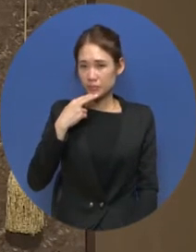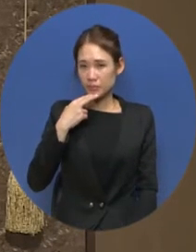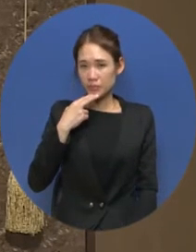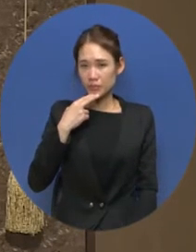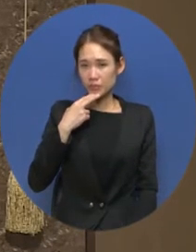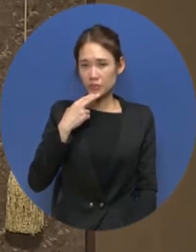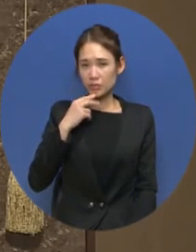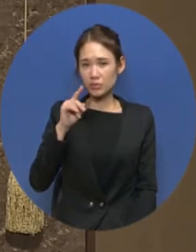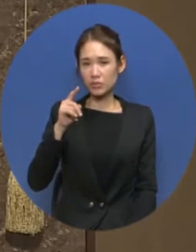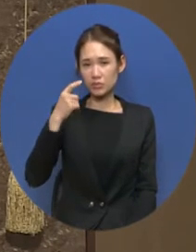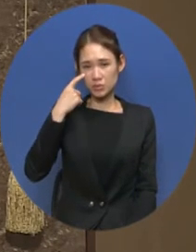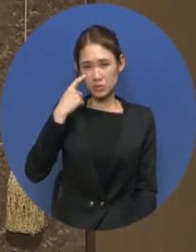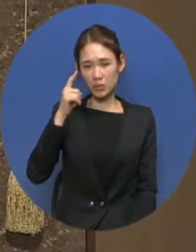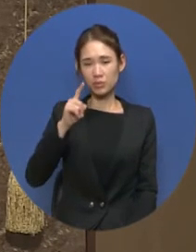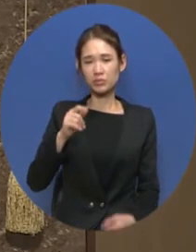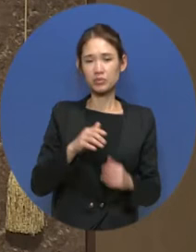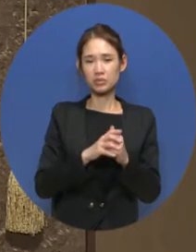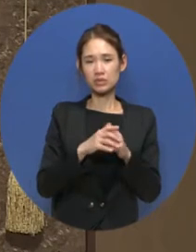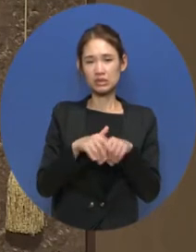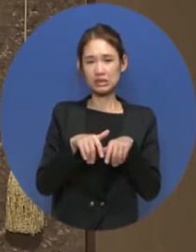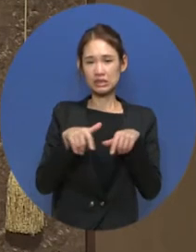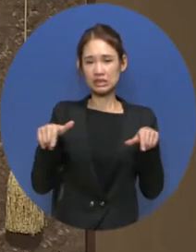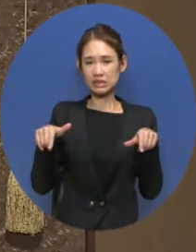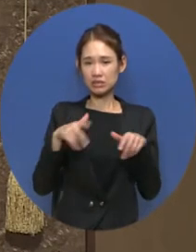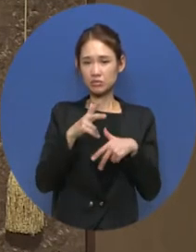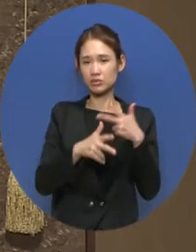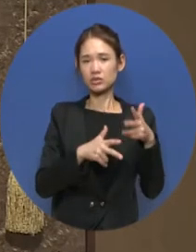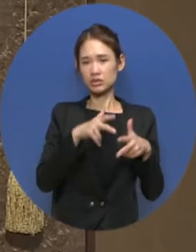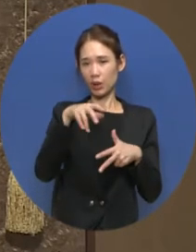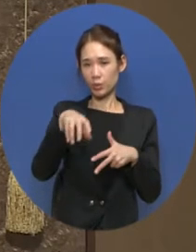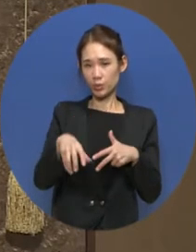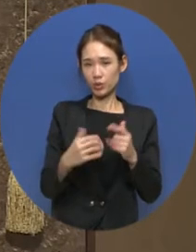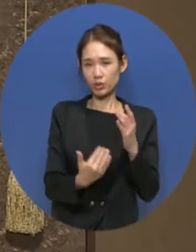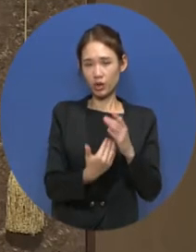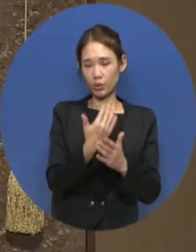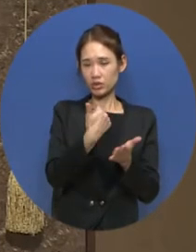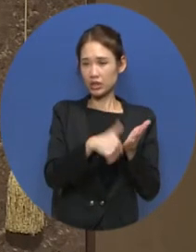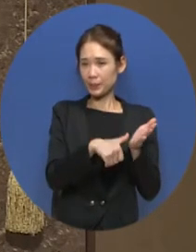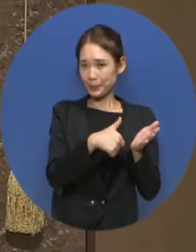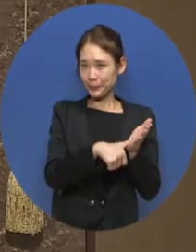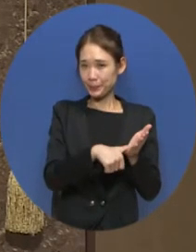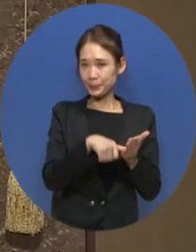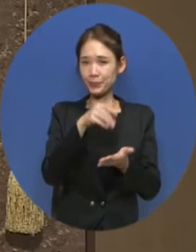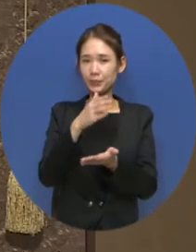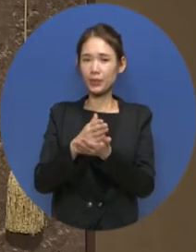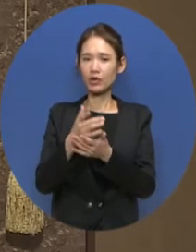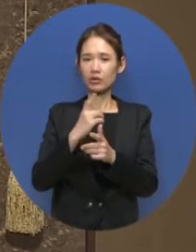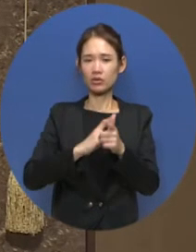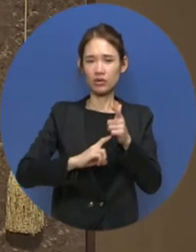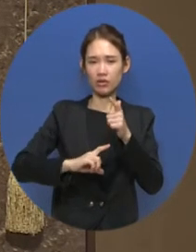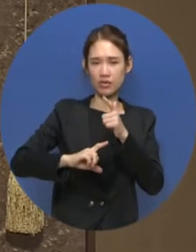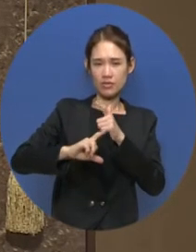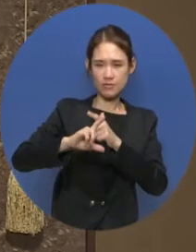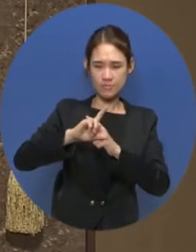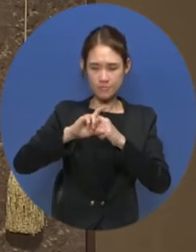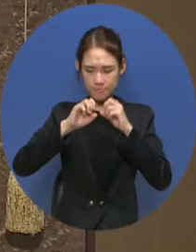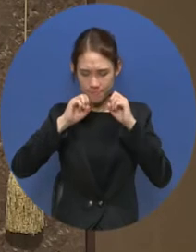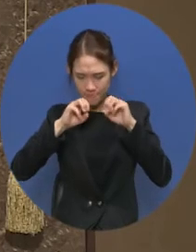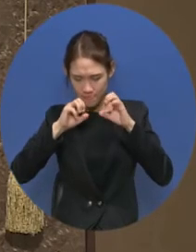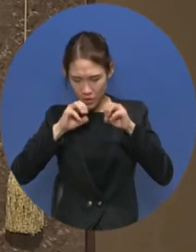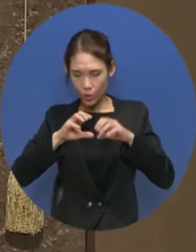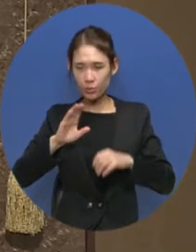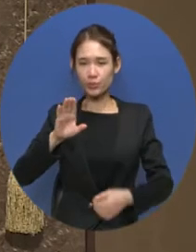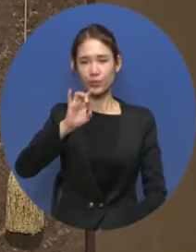좀 그 민간은 일반 사업장들에서 나오는 제품들보다 훨씬 홍보가 지금 안 되고